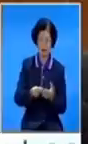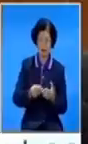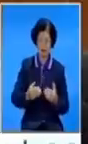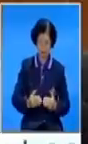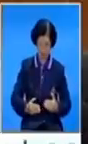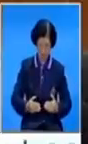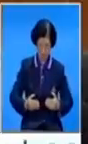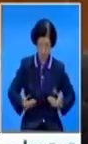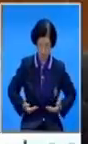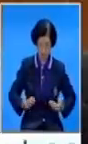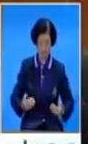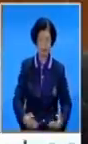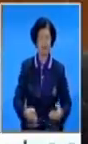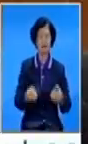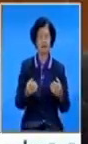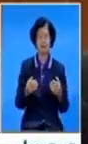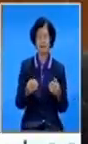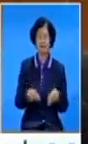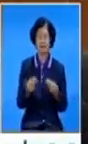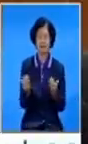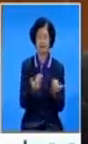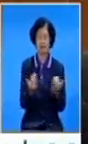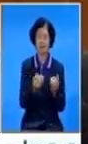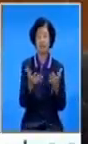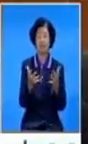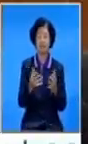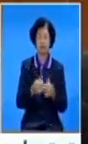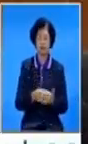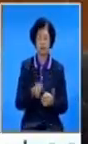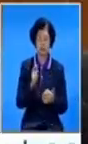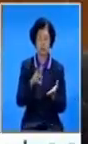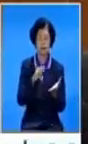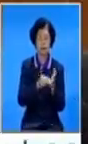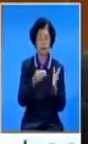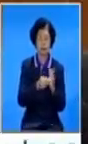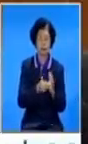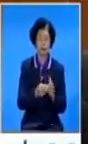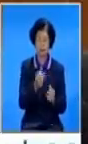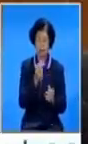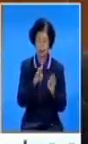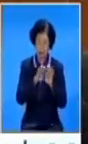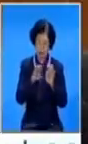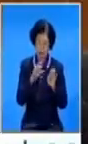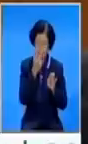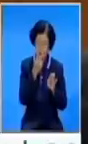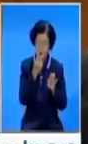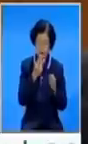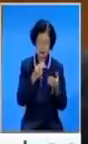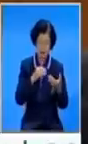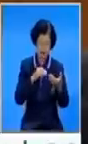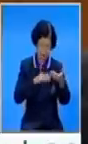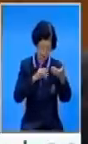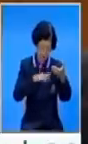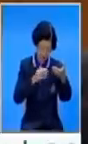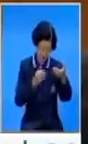าวรีย์จ่าดำครับนั่นคือนัยยะท่านไปเปิดดูใน Google ได้เลยครับไม่มีคำแปลครับ